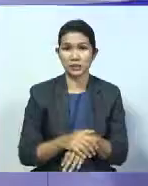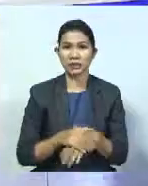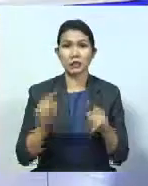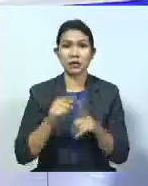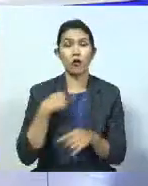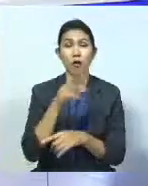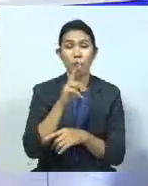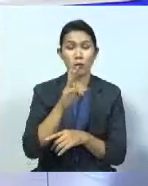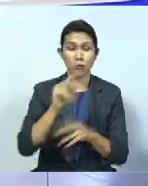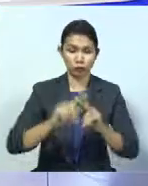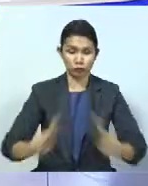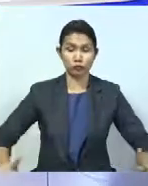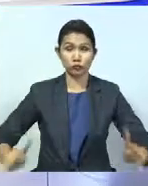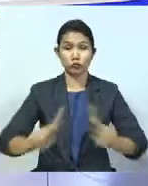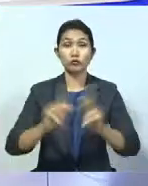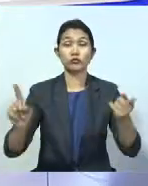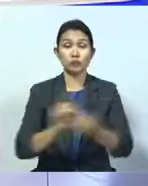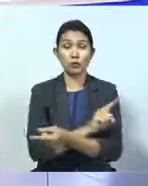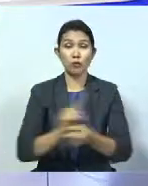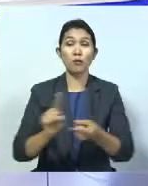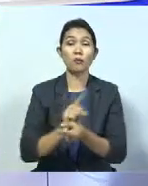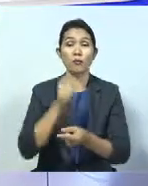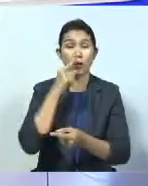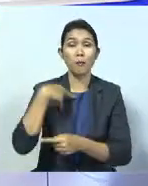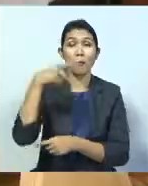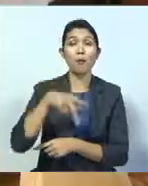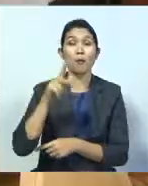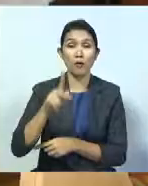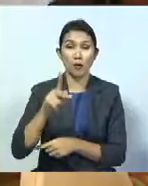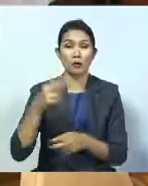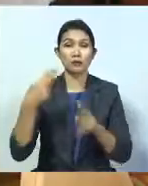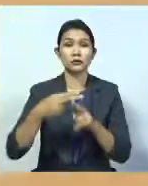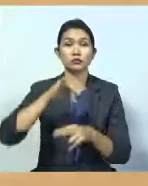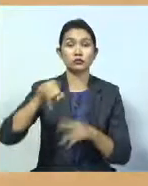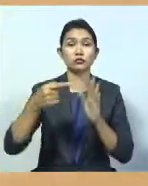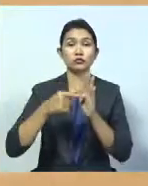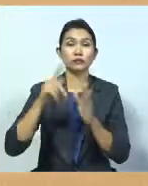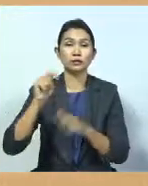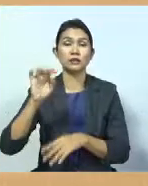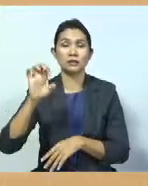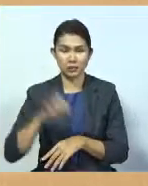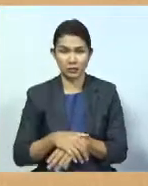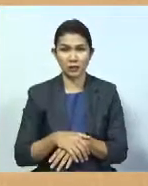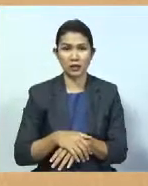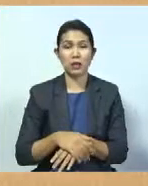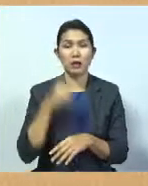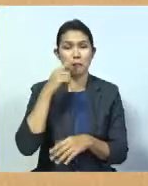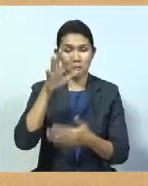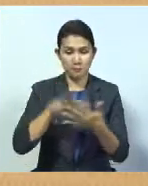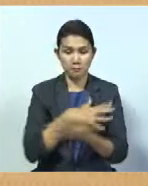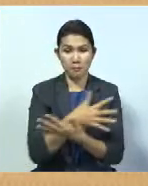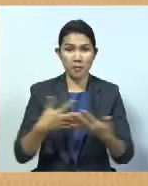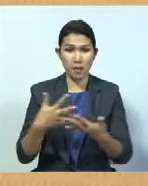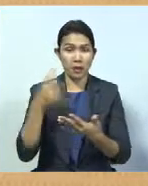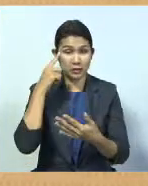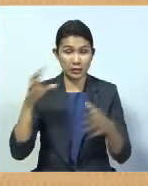โดยทางรัฐมนตรีว่าการกระทรวงการพัฒนาสังคมและความมั่นคงของมนุษย์นายจุติไกรฤกษ์นะคะบอกว่าปัจจุบันแผนการ